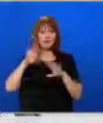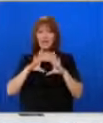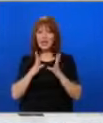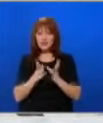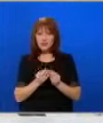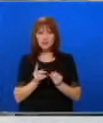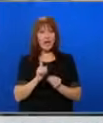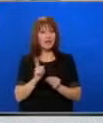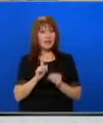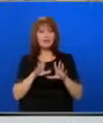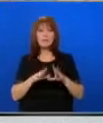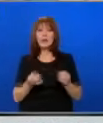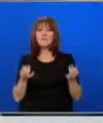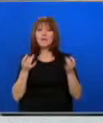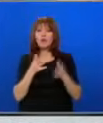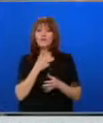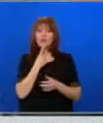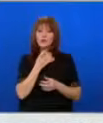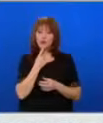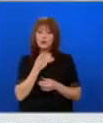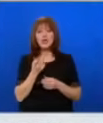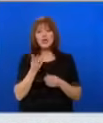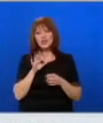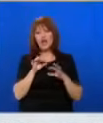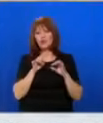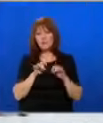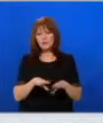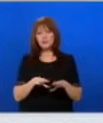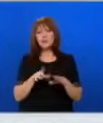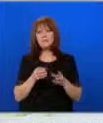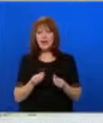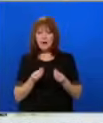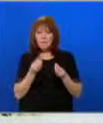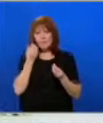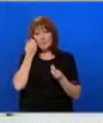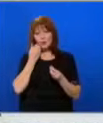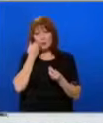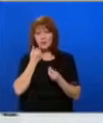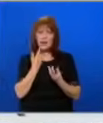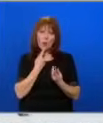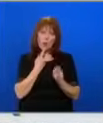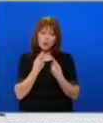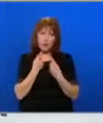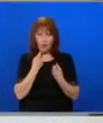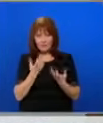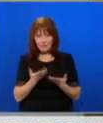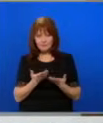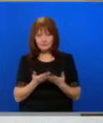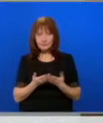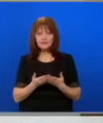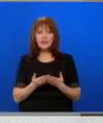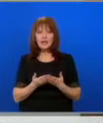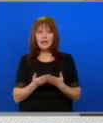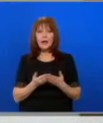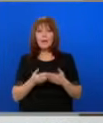да приемем нови условия. Но ще допуснем предложение за подобряване на и сега добре охраняваната външна граница на Европейския съюз.